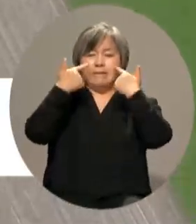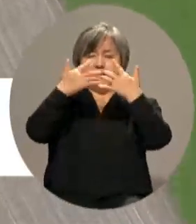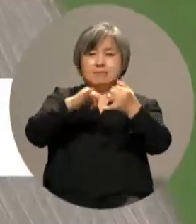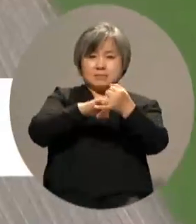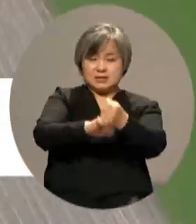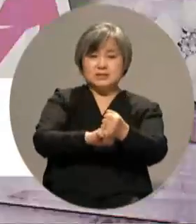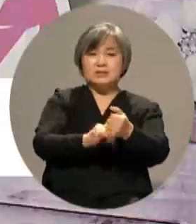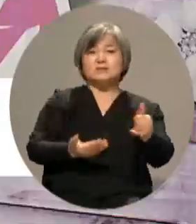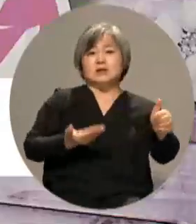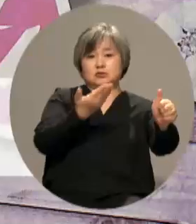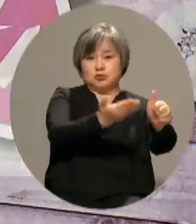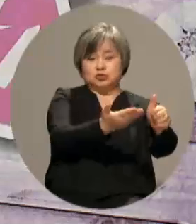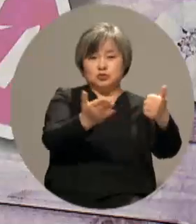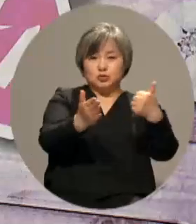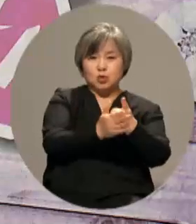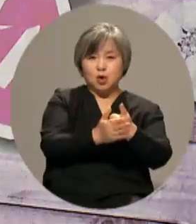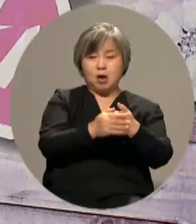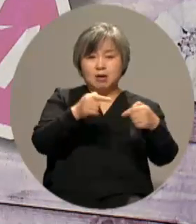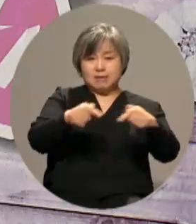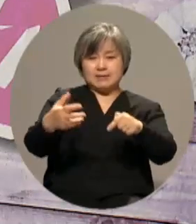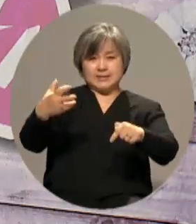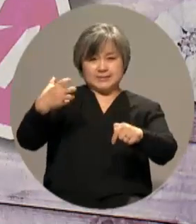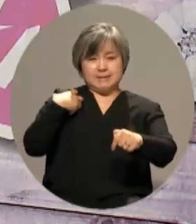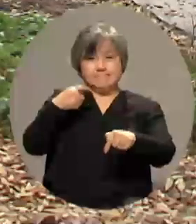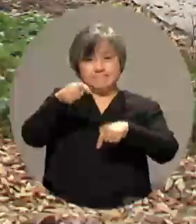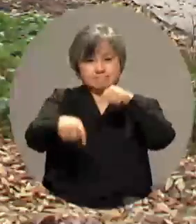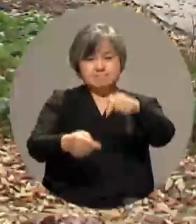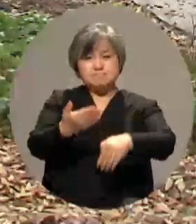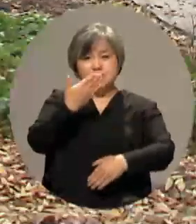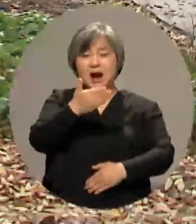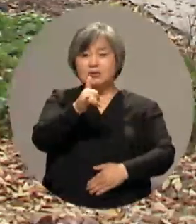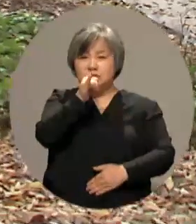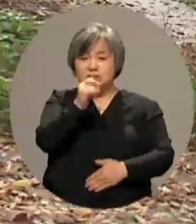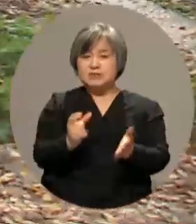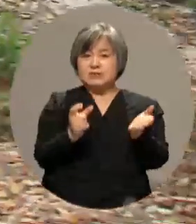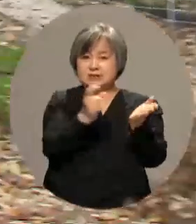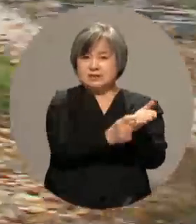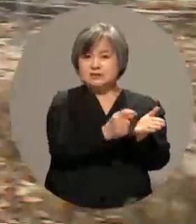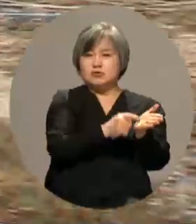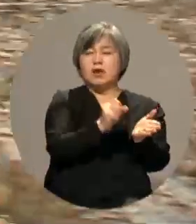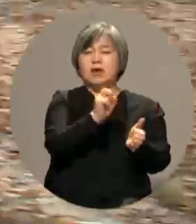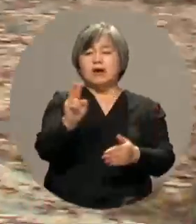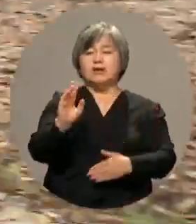제출해야 하며 농업 경영 의지와 실현 가능성을 상세히 기술해야 합니다.